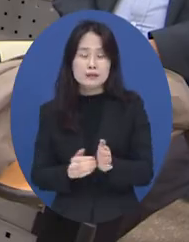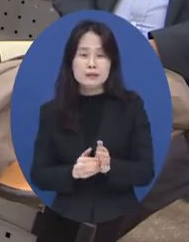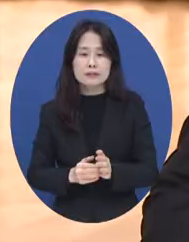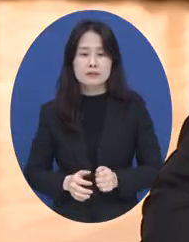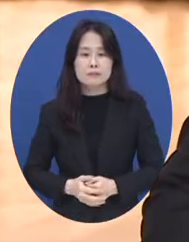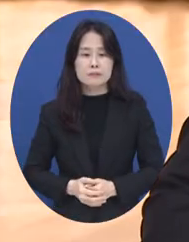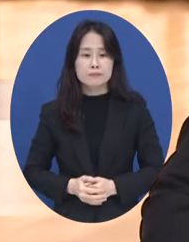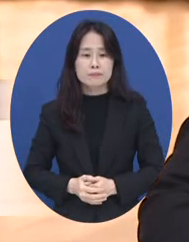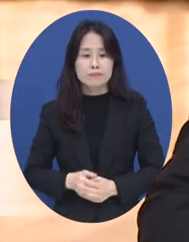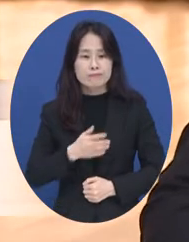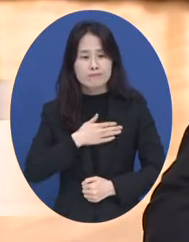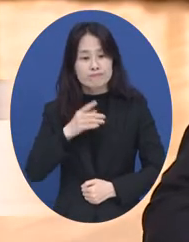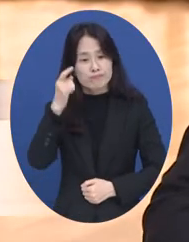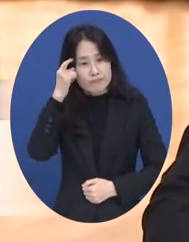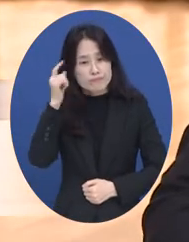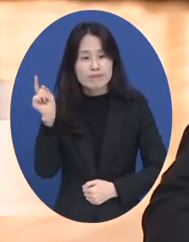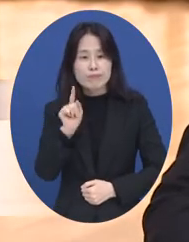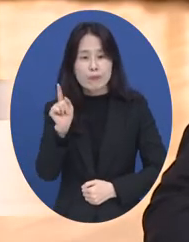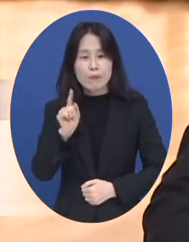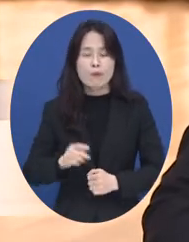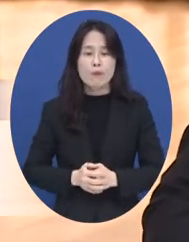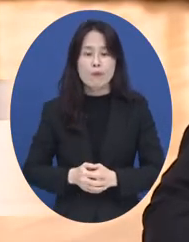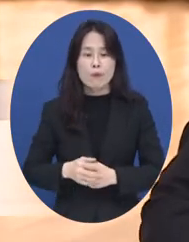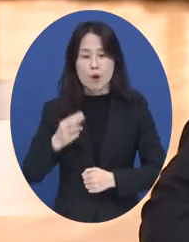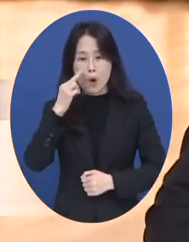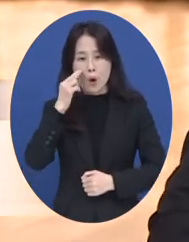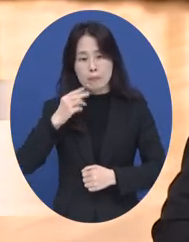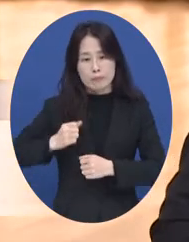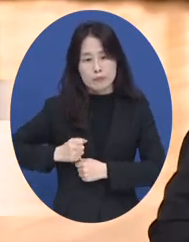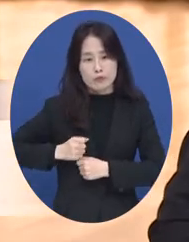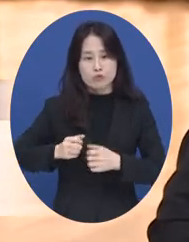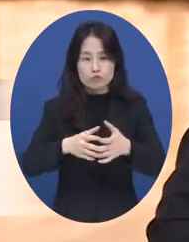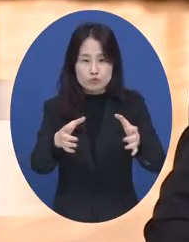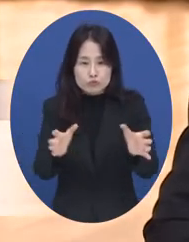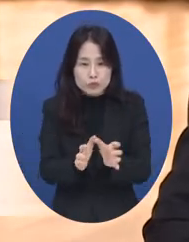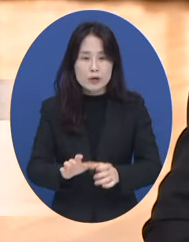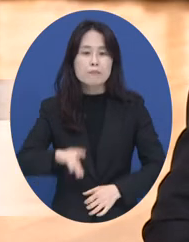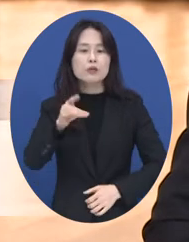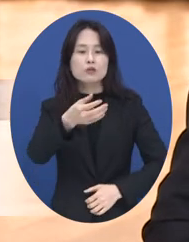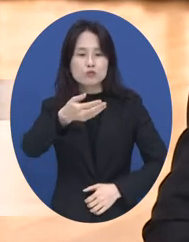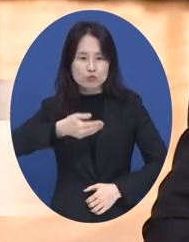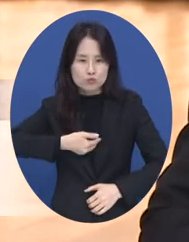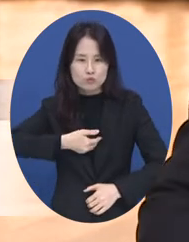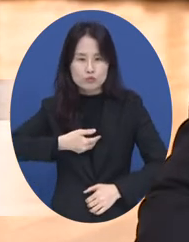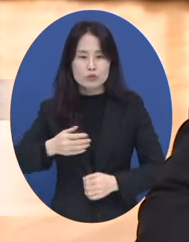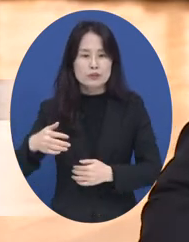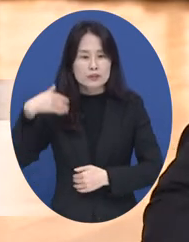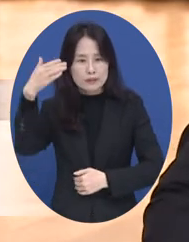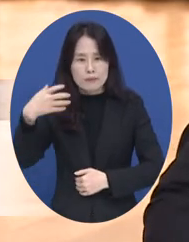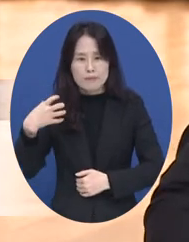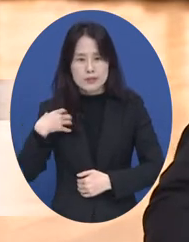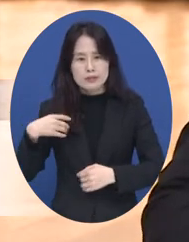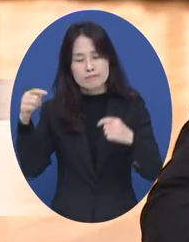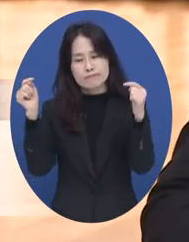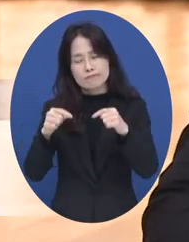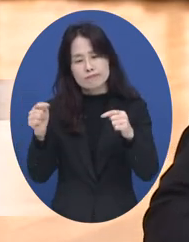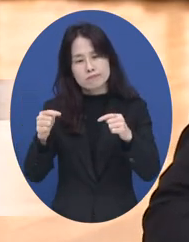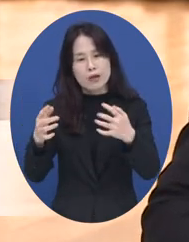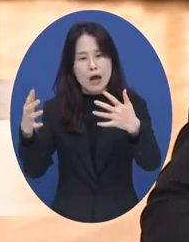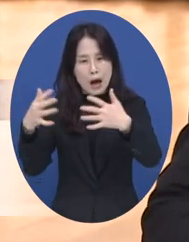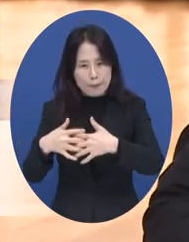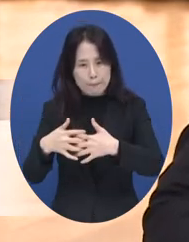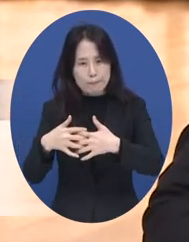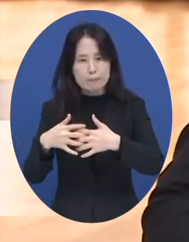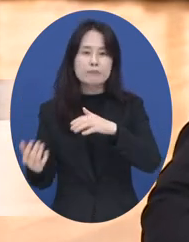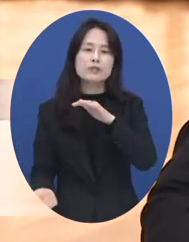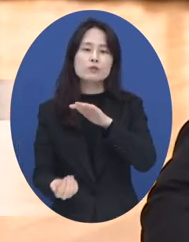나왔습니다. 제 생각은 반환을 이제 선 반환을 우선으로 해야 된다. 그리고 거기에